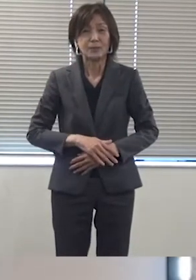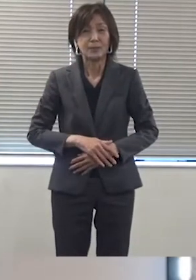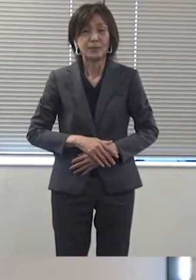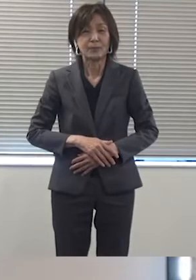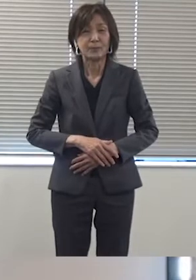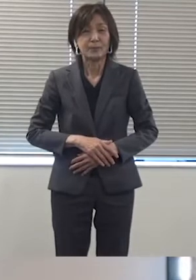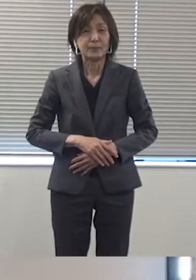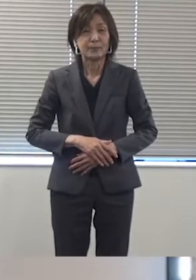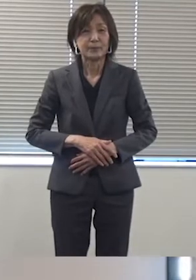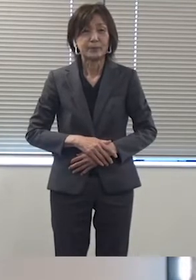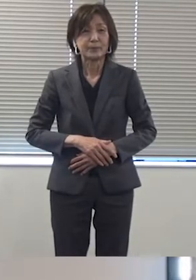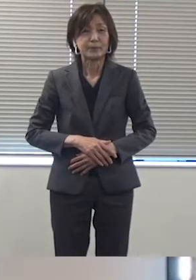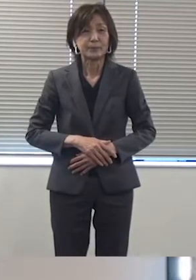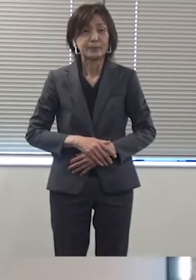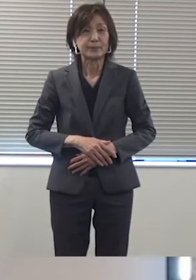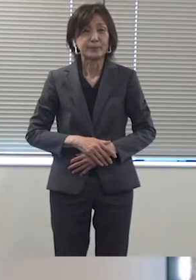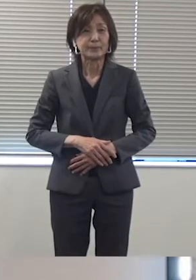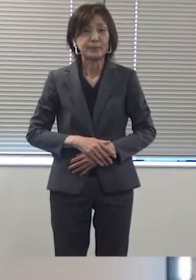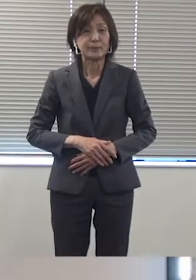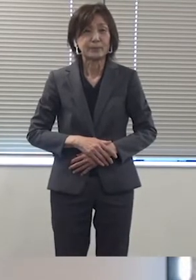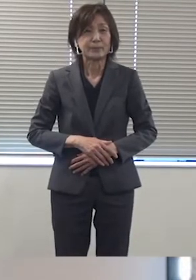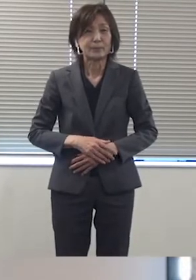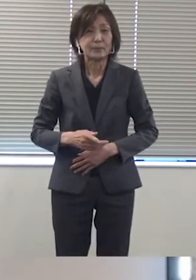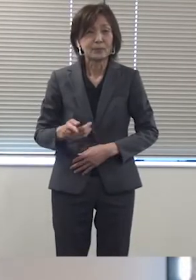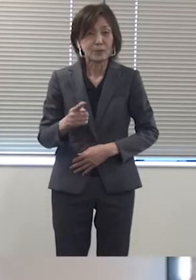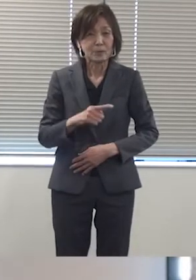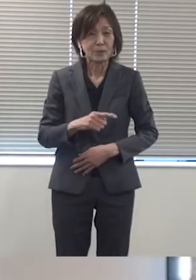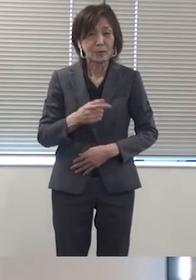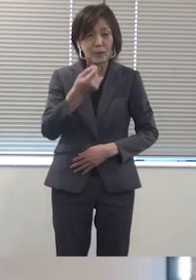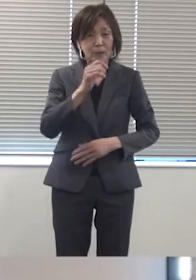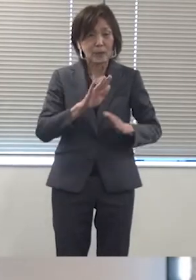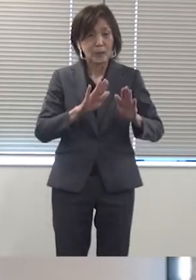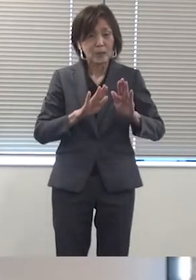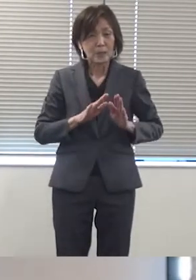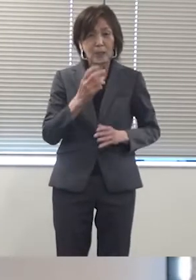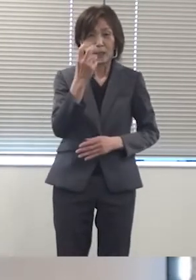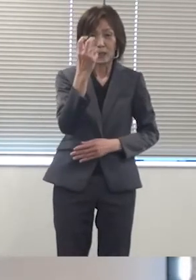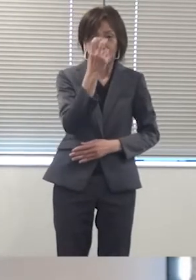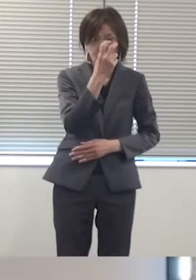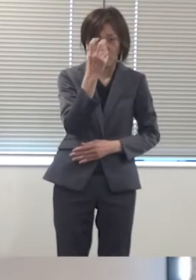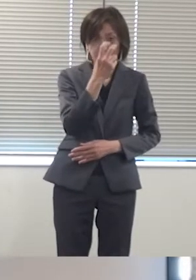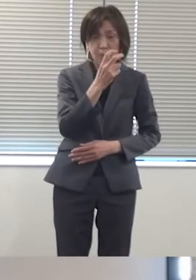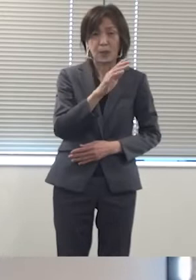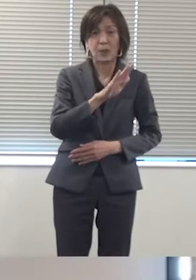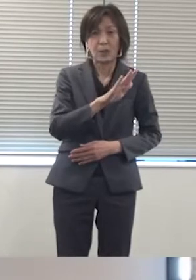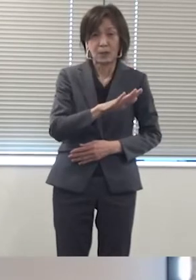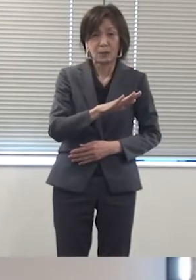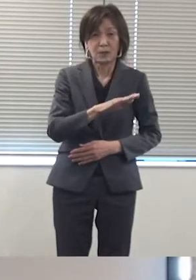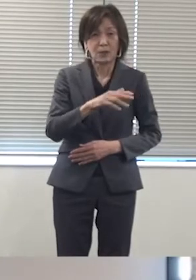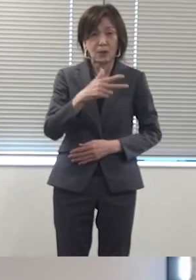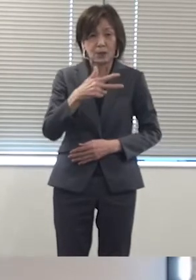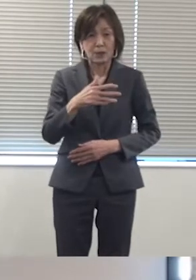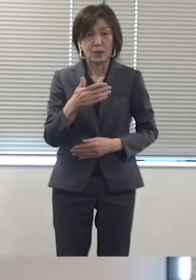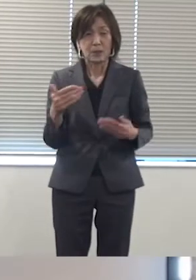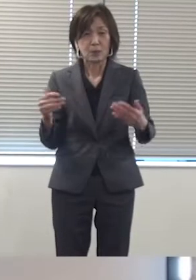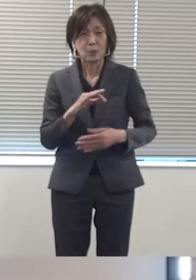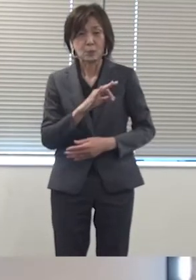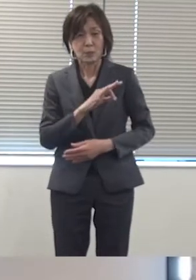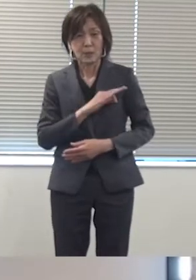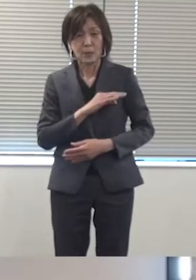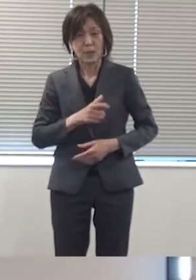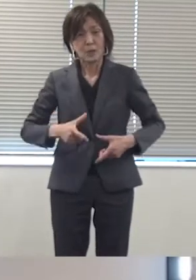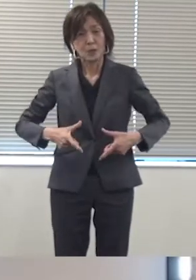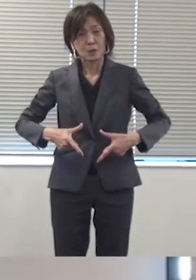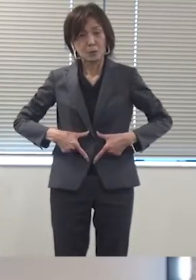査は市の職員が熊本とかも確か我々も派遣したんですが、あの全部減免から始まって被害認定しない